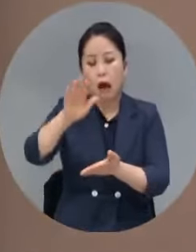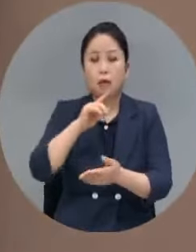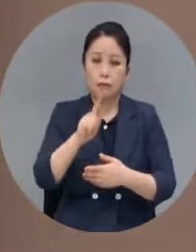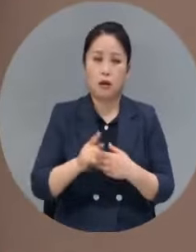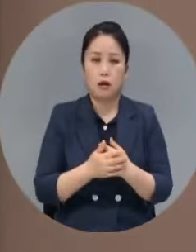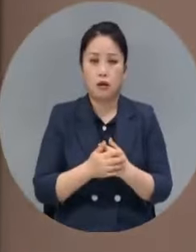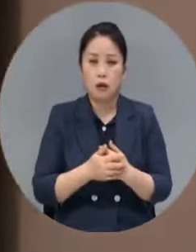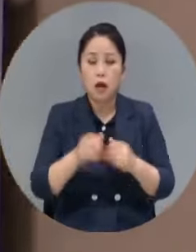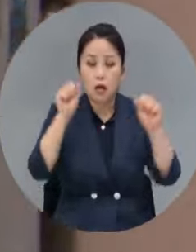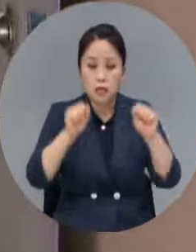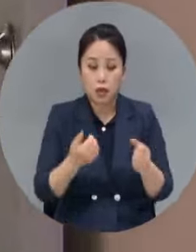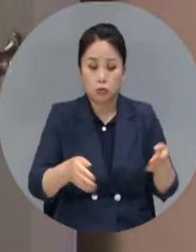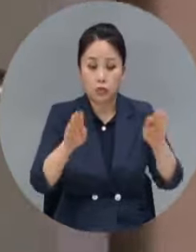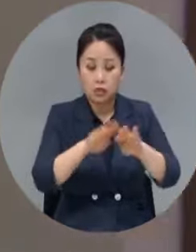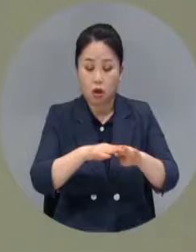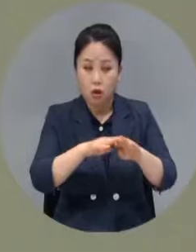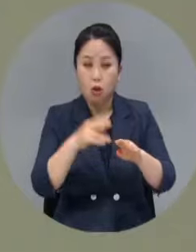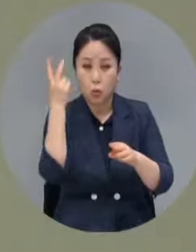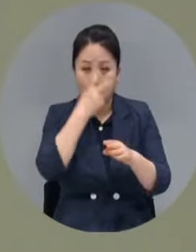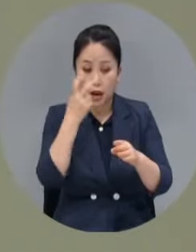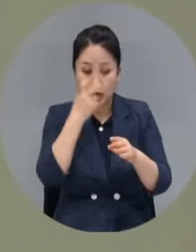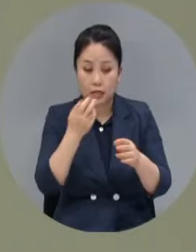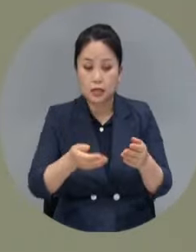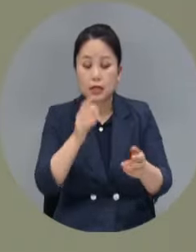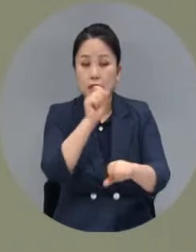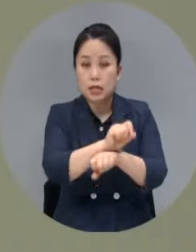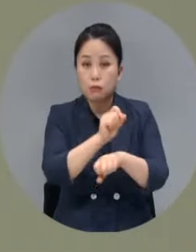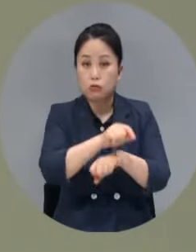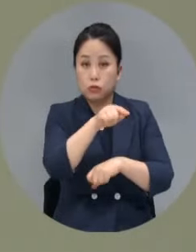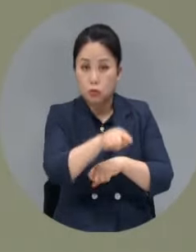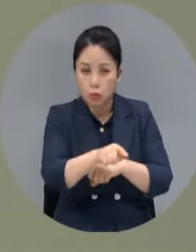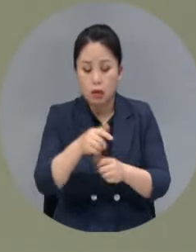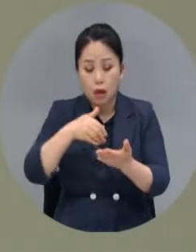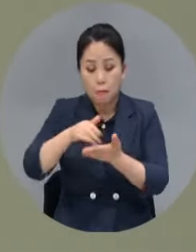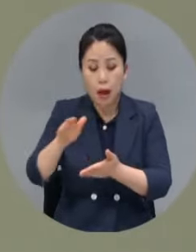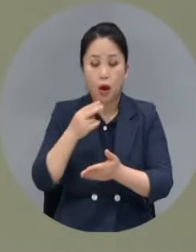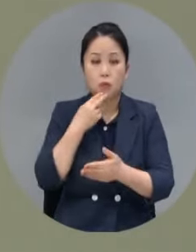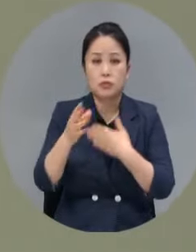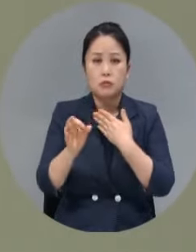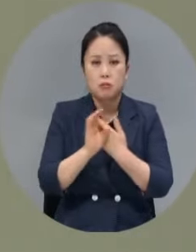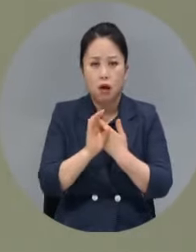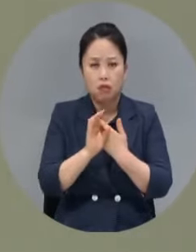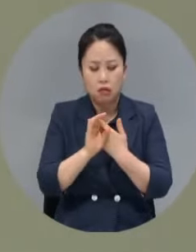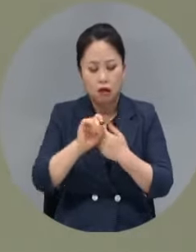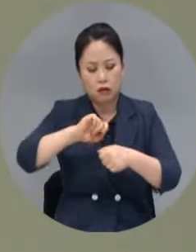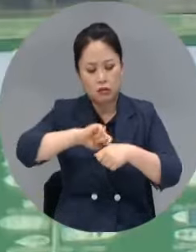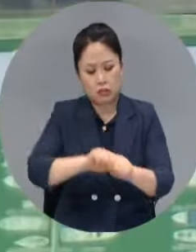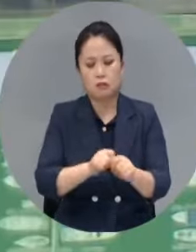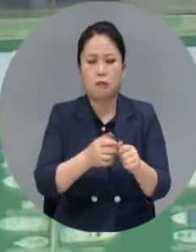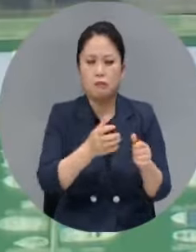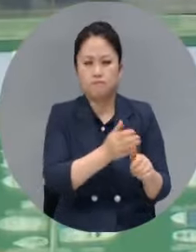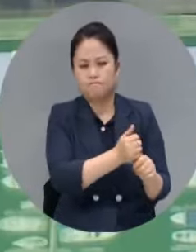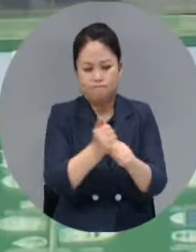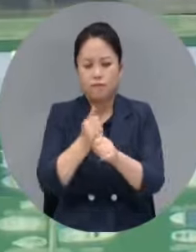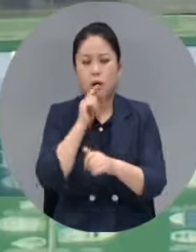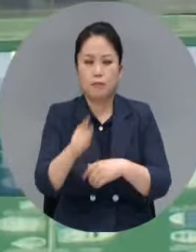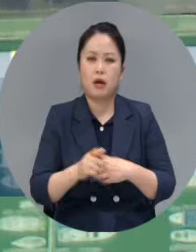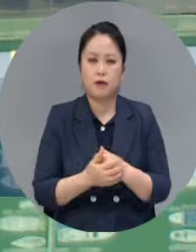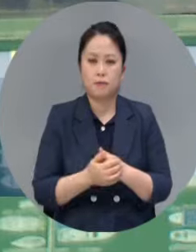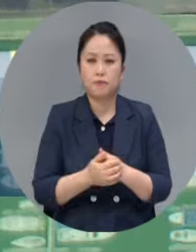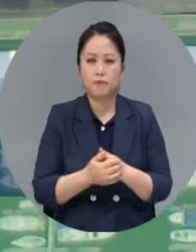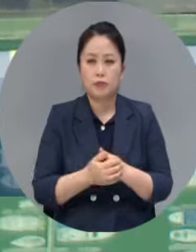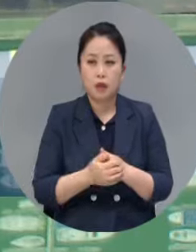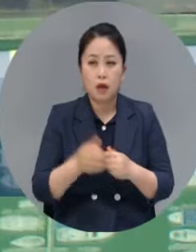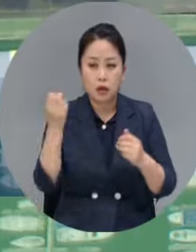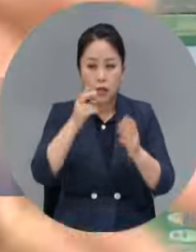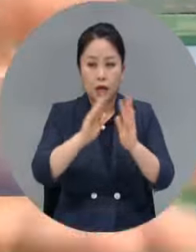부산체육시설관리사업소 측은 퇴거하지 않으면 행정대집행까지 진행할 수밖에 없다는 입장입니다. 재개발이 예정돼 있었다는 건